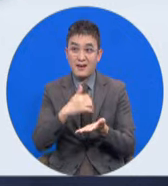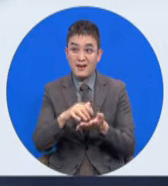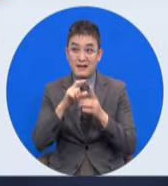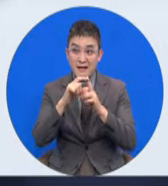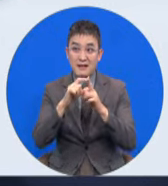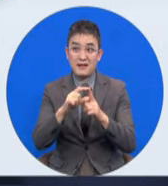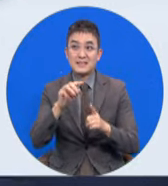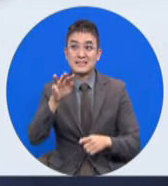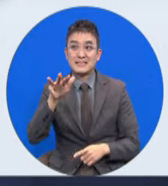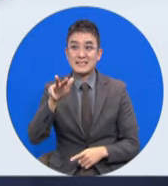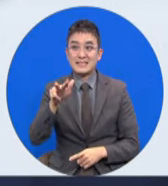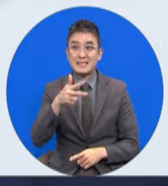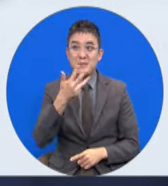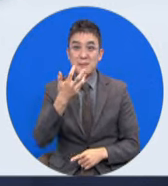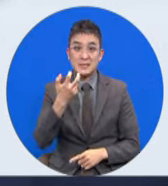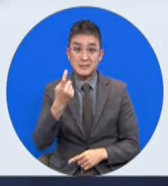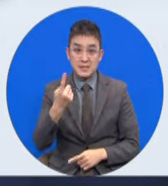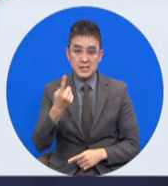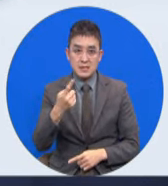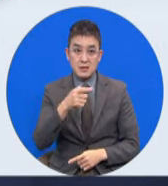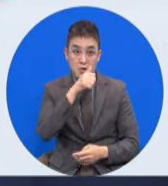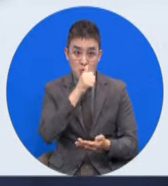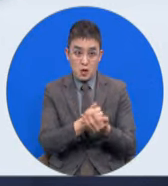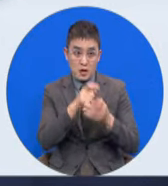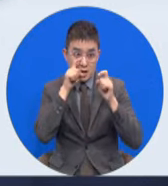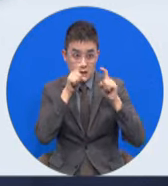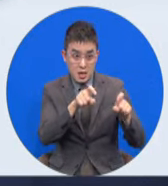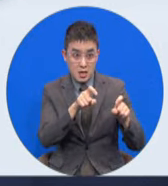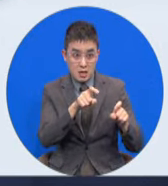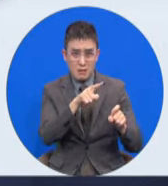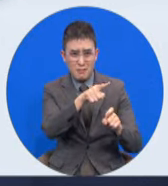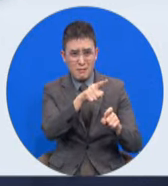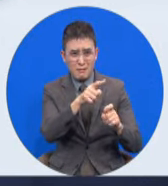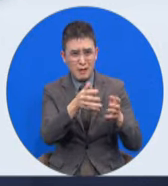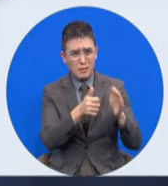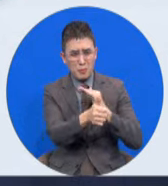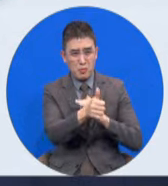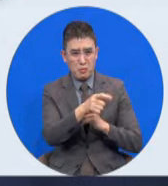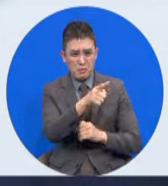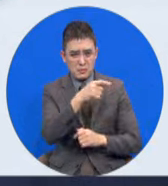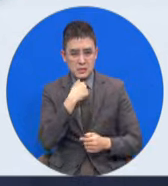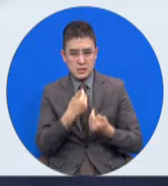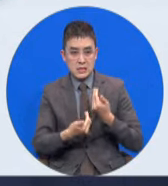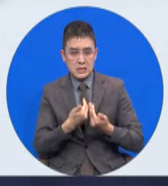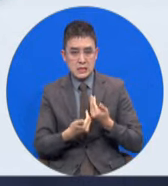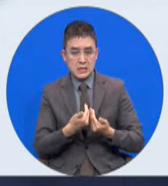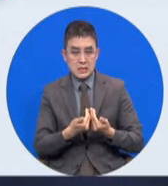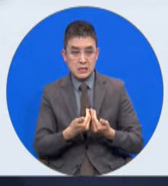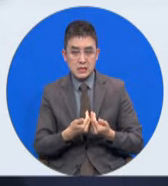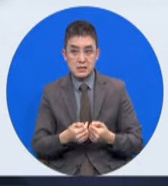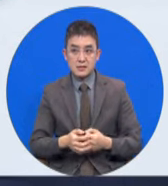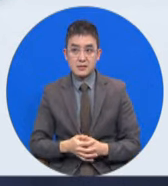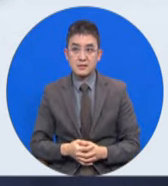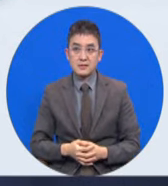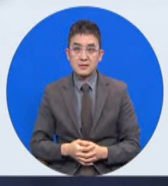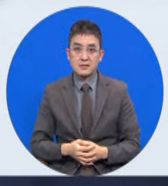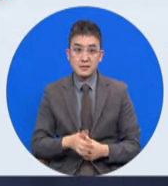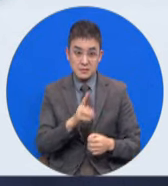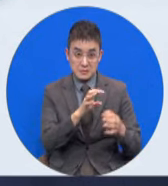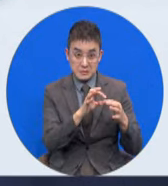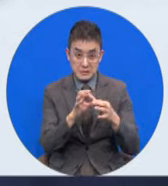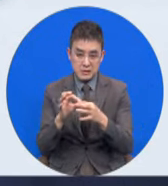범죄자 심판해야 된다, 범죄 혐의가 있는 대표다, 후보다, 이런 얘기죠. 그 투표를 하세요라는